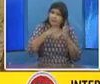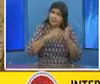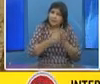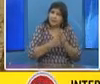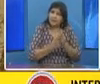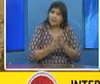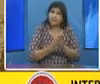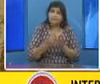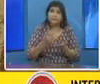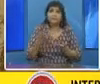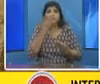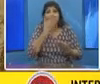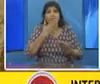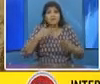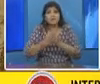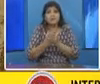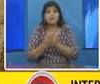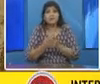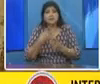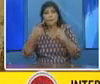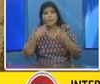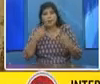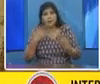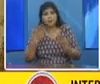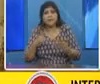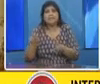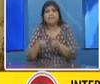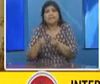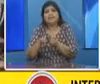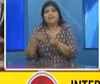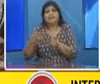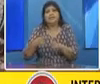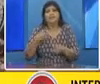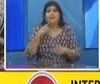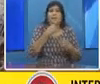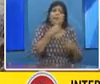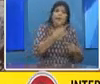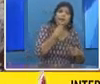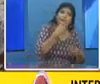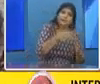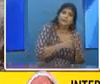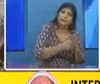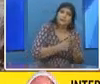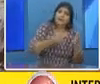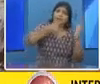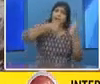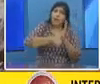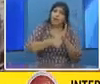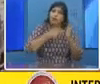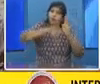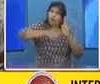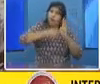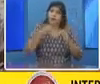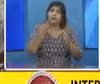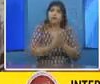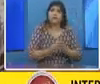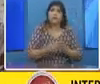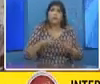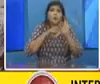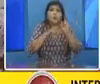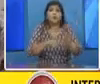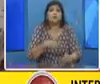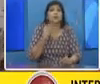कैसे पत्रकार इंटरव्यू करते हैं, बस वैसा ही इंटरव्यू आप कीजिए। और आप उनसे सवाल